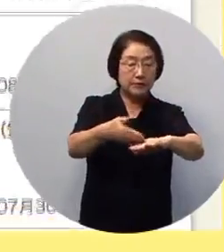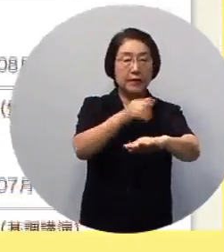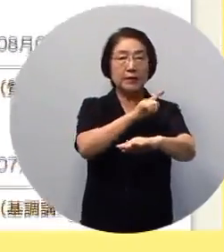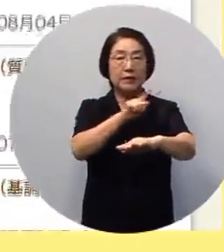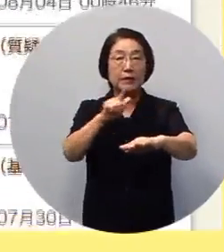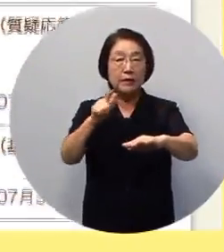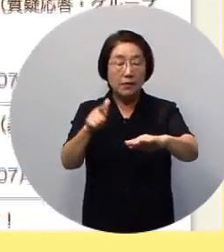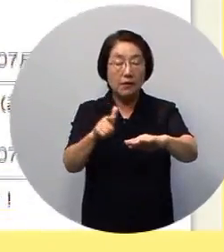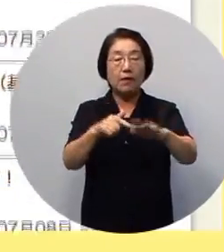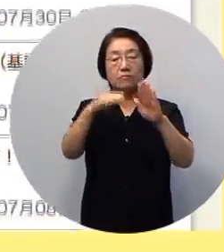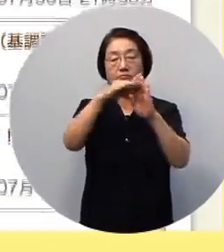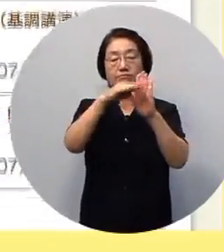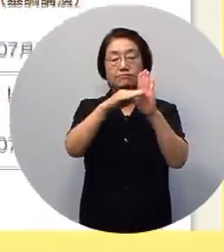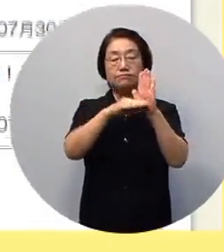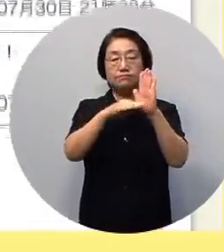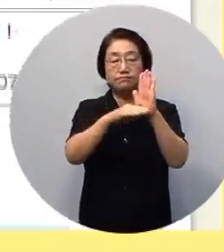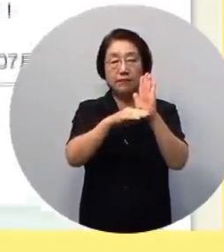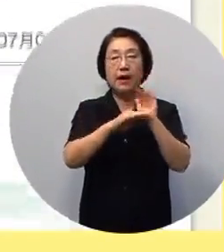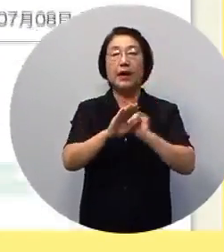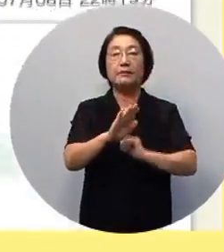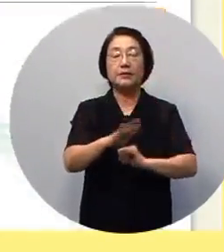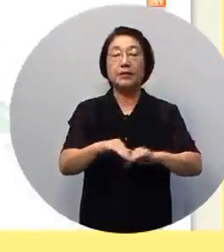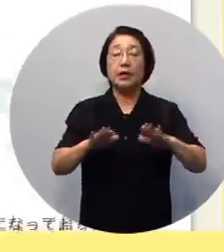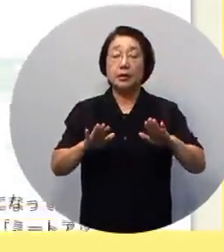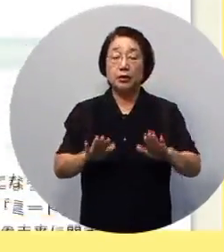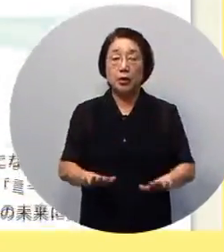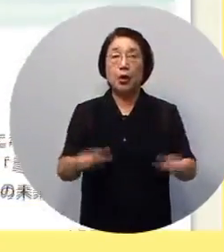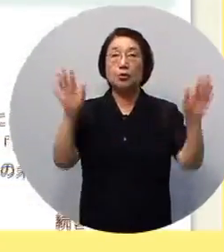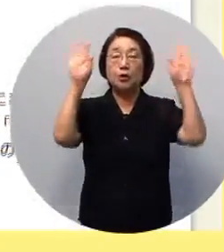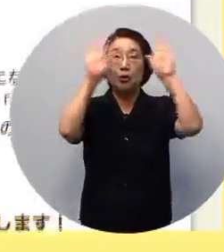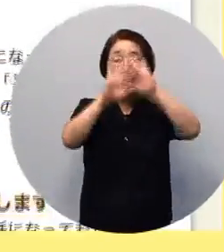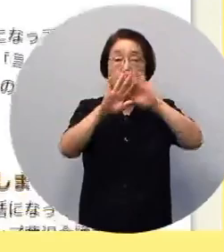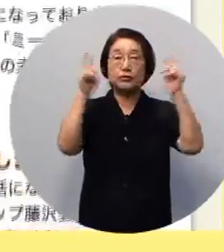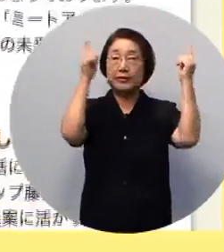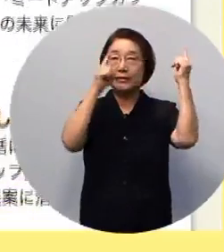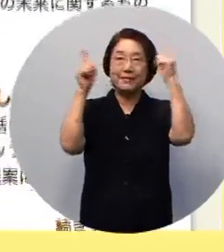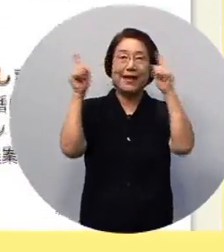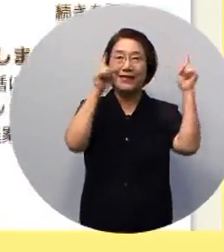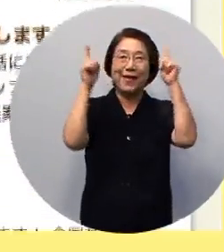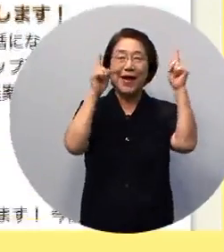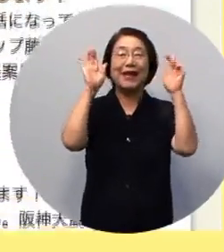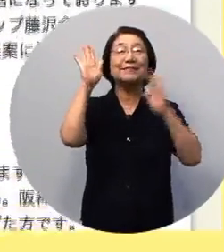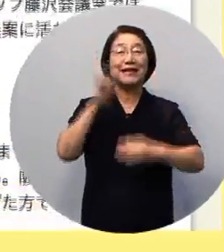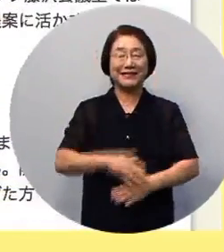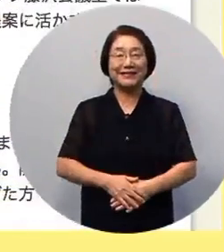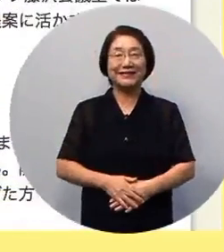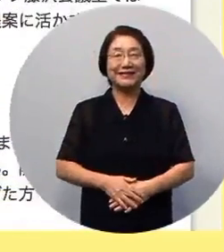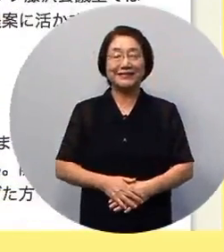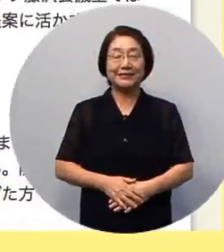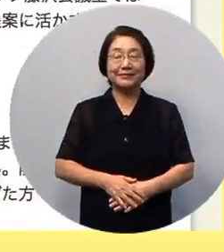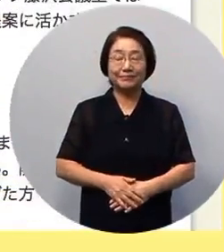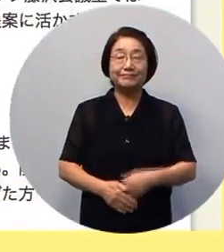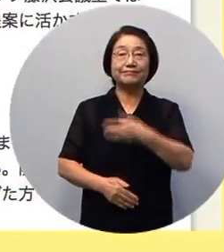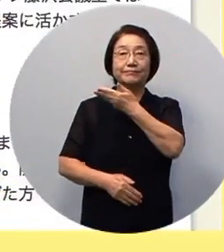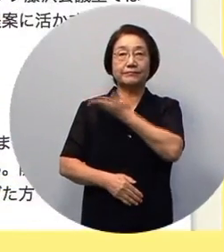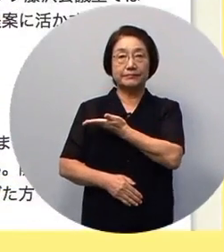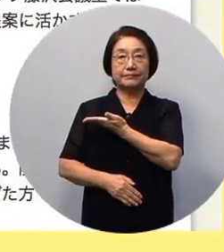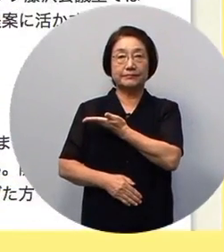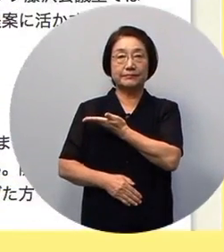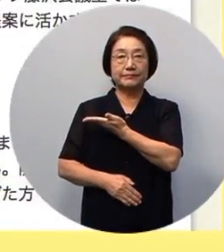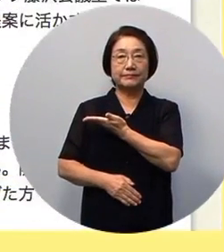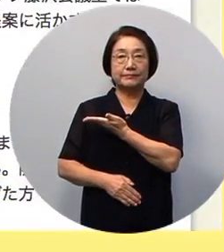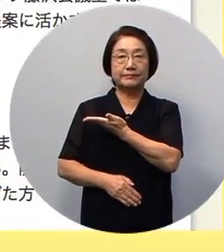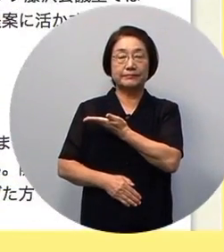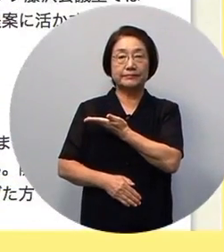こちらに書かれているんですけれども、 はい、 今日の夜行われるそのイベントについては、もう少し下のところにですね、 ミートアップ藤沢の情報一